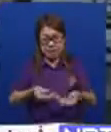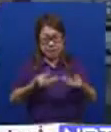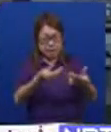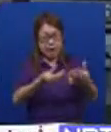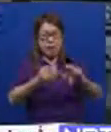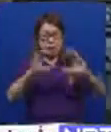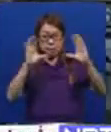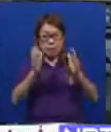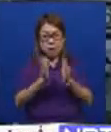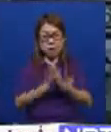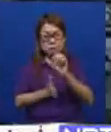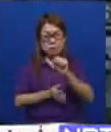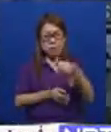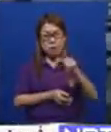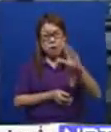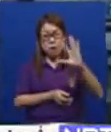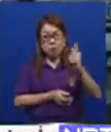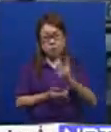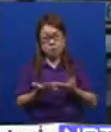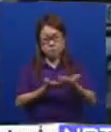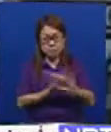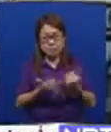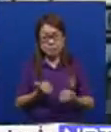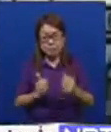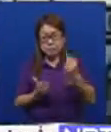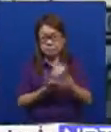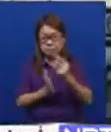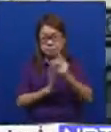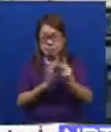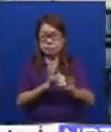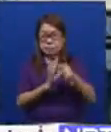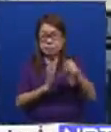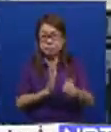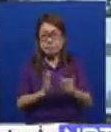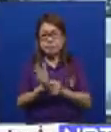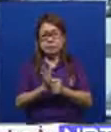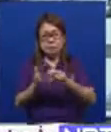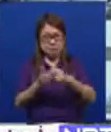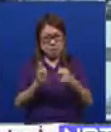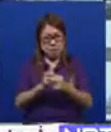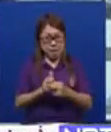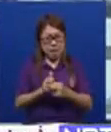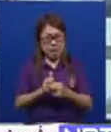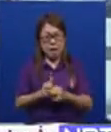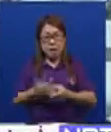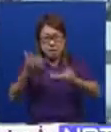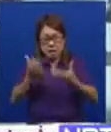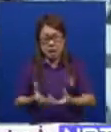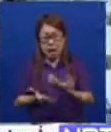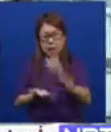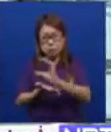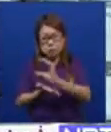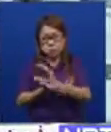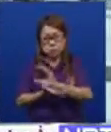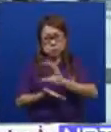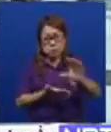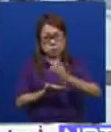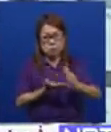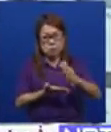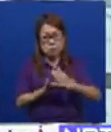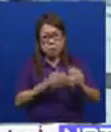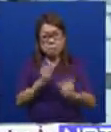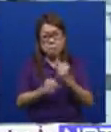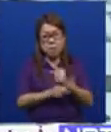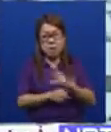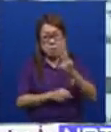ะสภานิติปัญตแห่ชาติซึ่งกออกกฎหมายพิเศษนี้เพื่อบนเท่าผาระงบประมาณที่ต้องตั้งเพื่อชำระนี่เฉลีดปีละ 64,000 ลาน